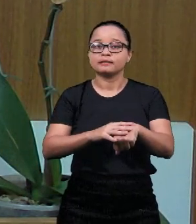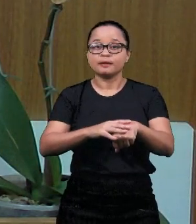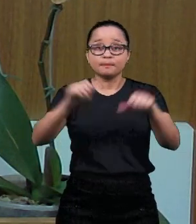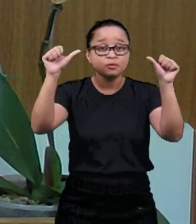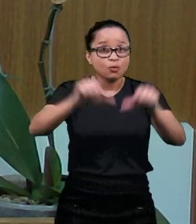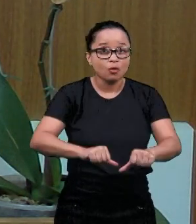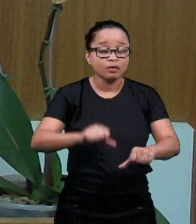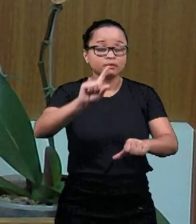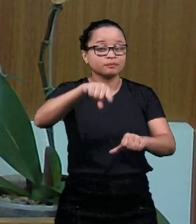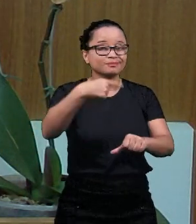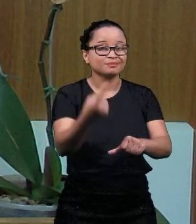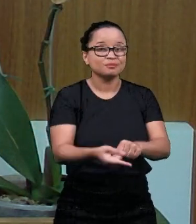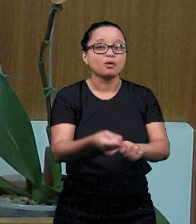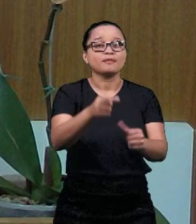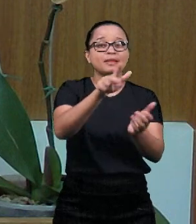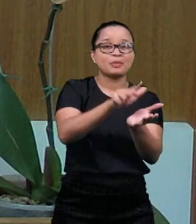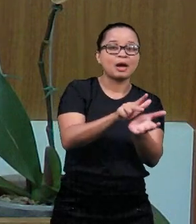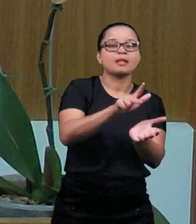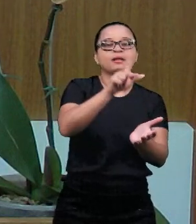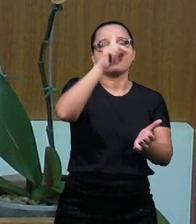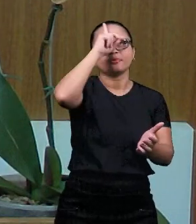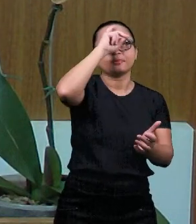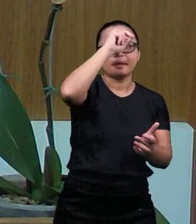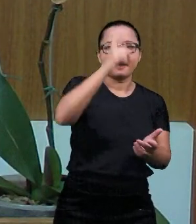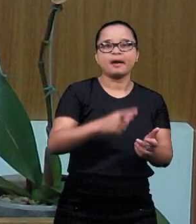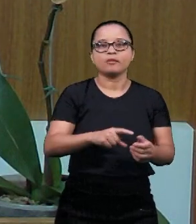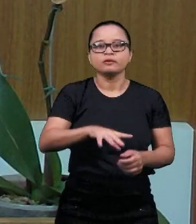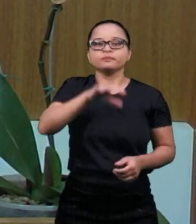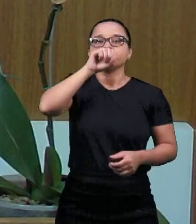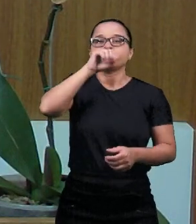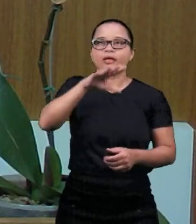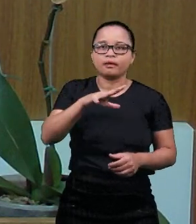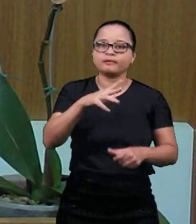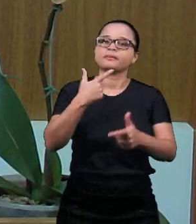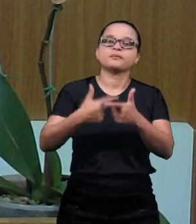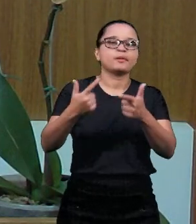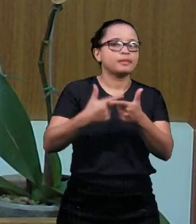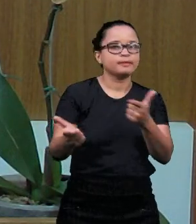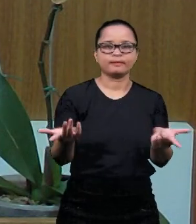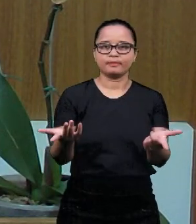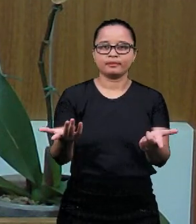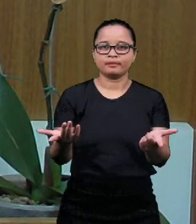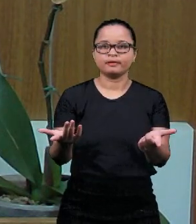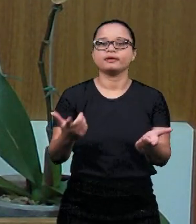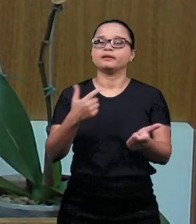respiration, et après ça va devenir plus grave. Après 4-5 jours, il y a donc